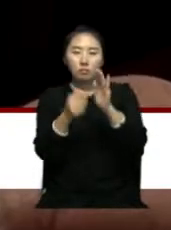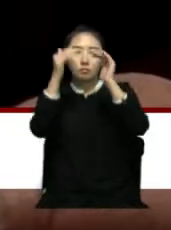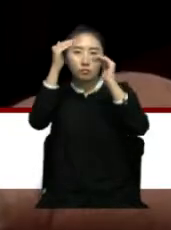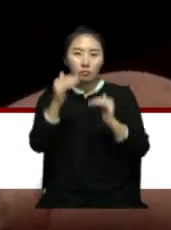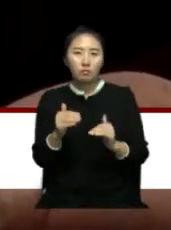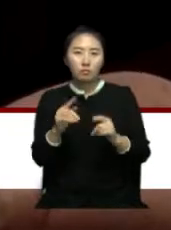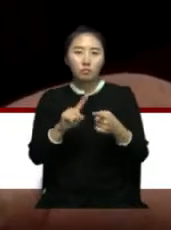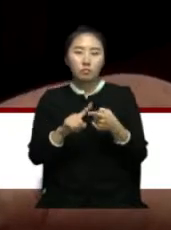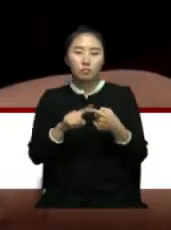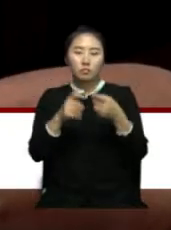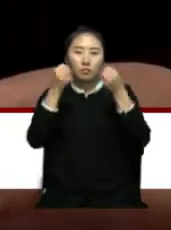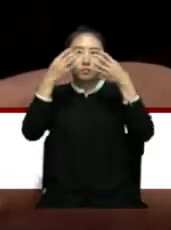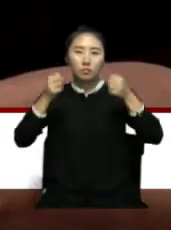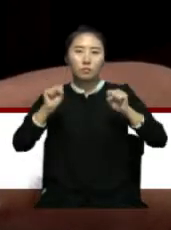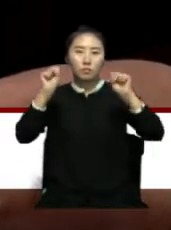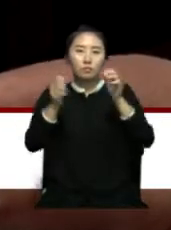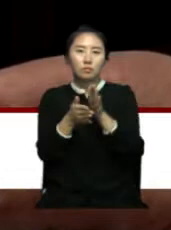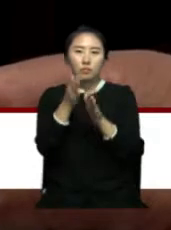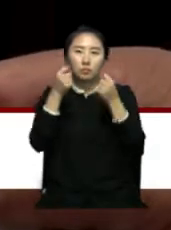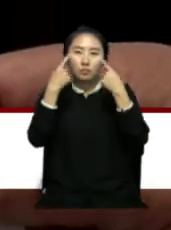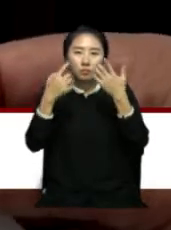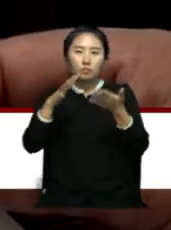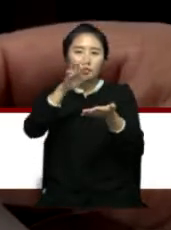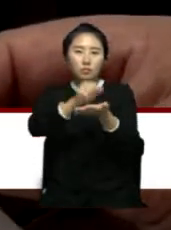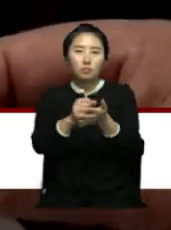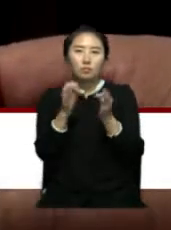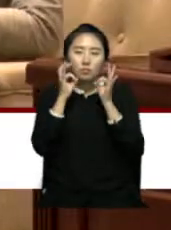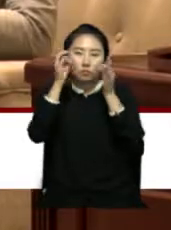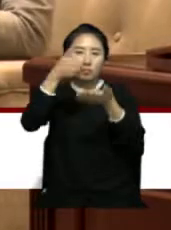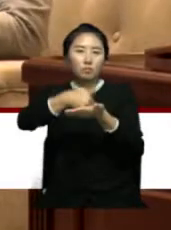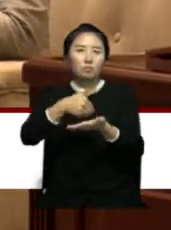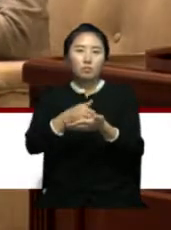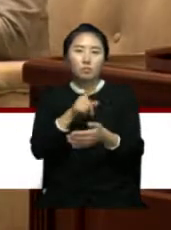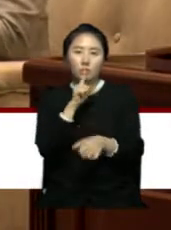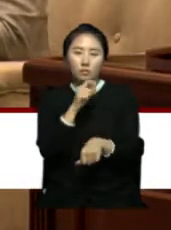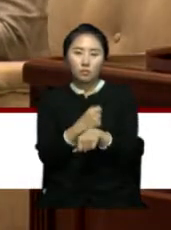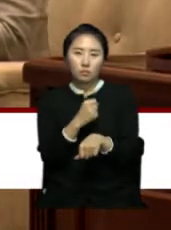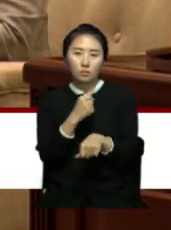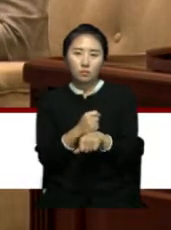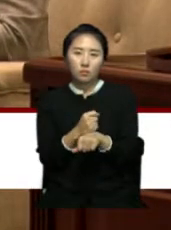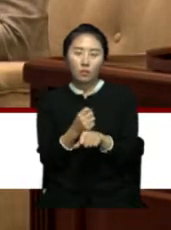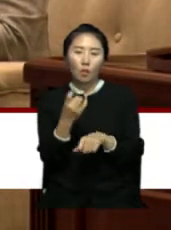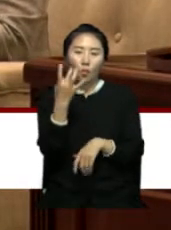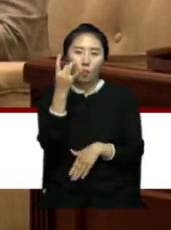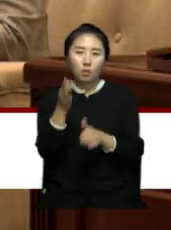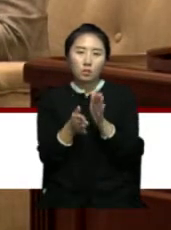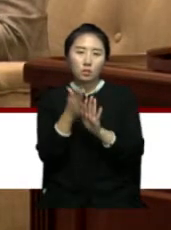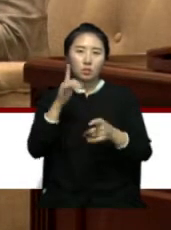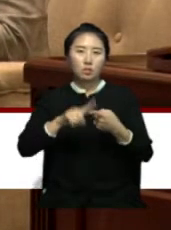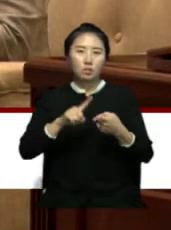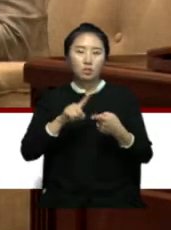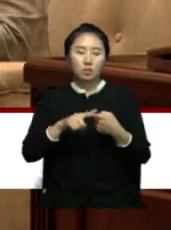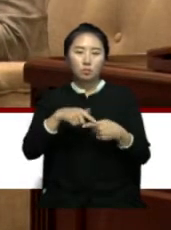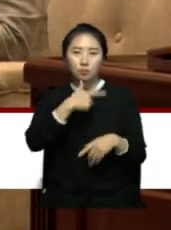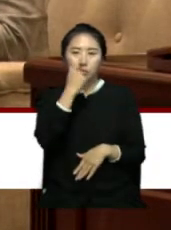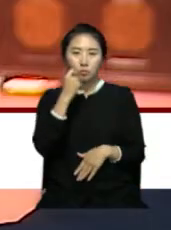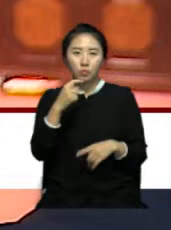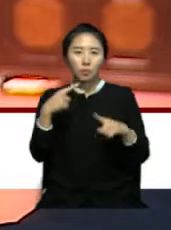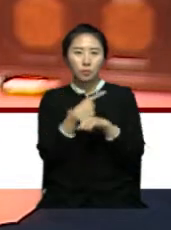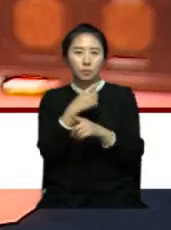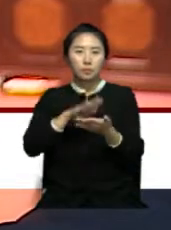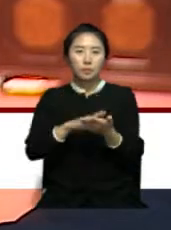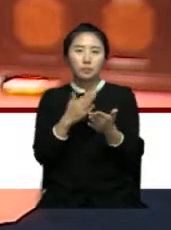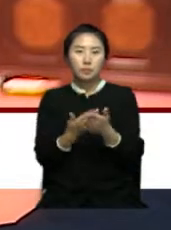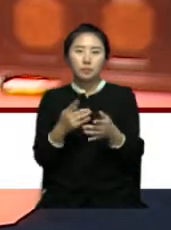같이 신규 체육시설 확충에 도 노력을 기울여 주시고 또한 기존 시설에 대한 미흡한 점을 개선해